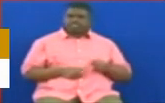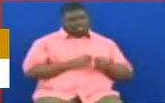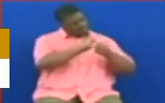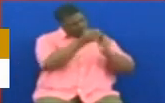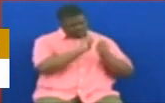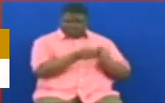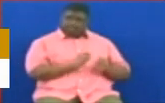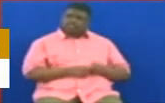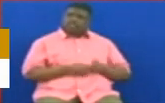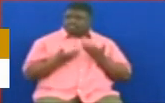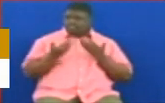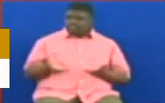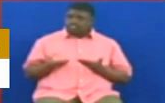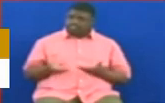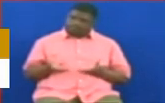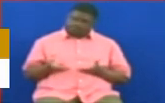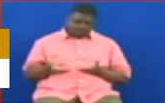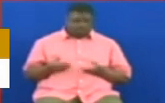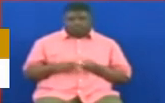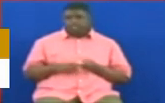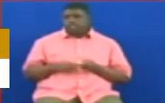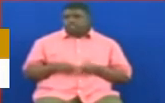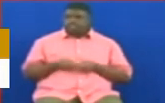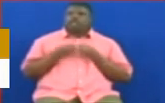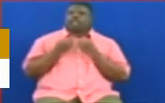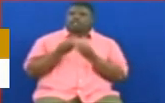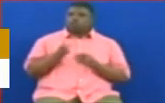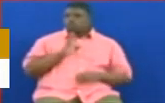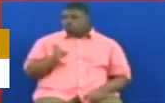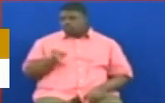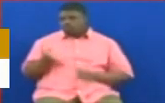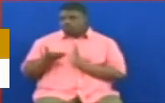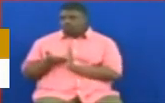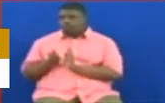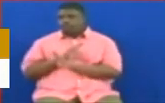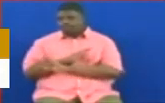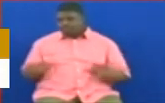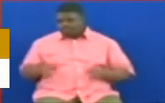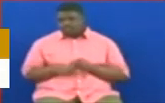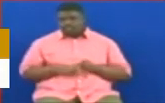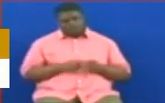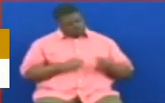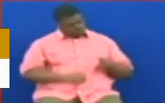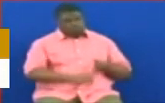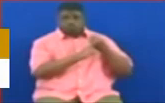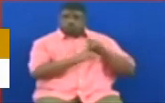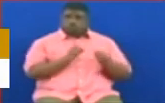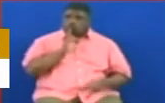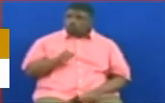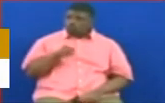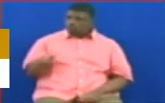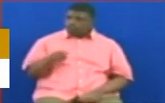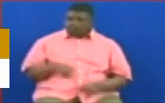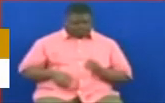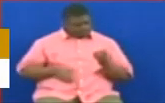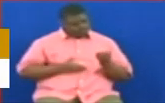tumekuwa tukizifanyia amendment. Kwa hiyo ninaomba kutoa hoja, lakini nikiomba kabisa kwamba tuunge mkono hii hoja, tupitishe